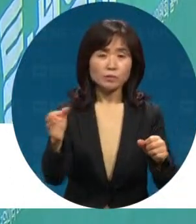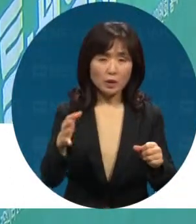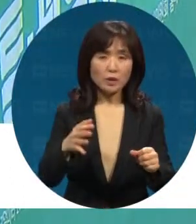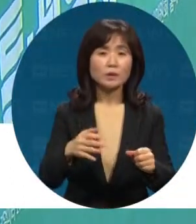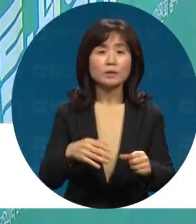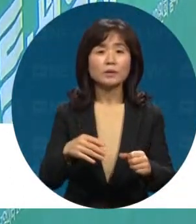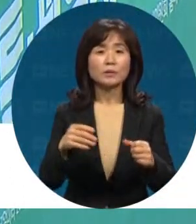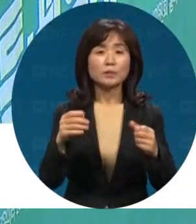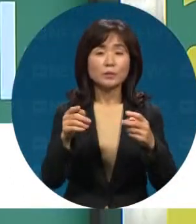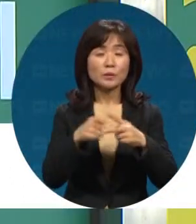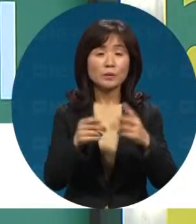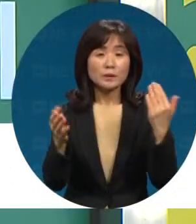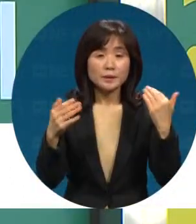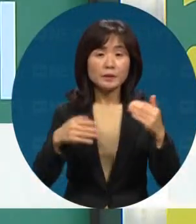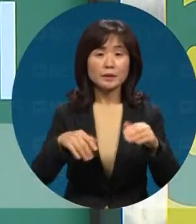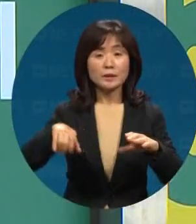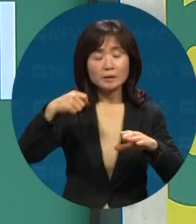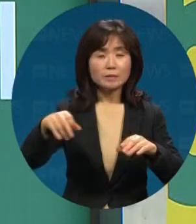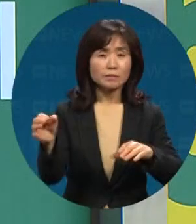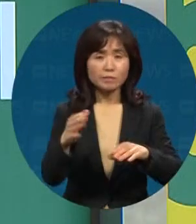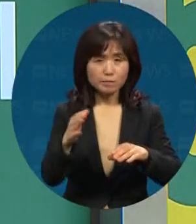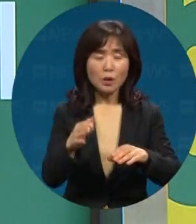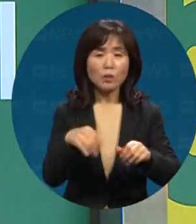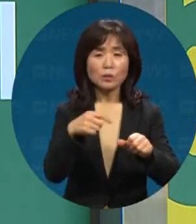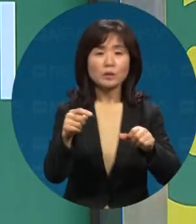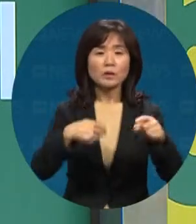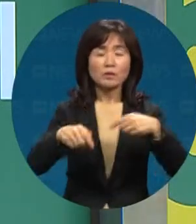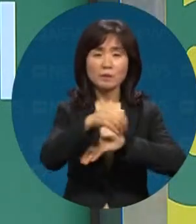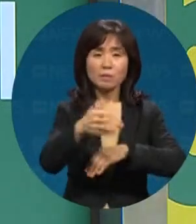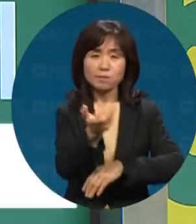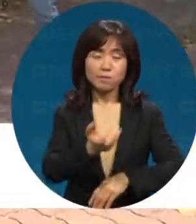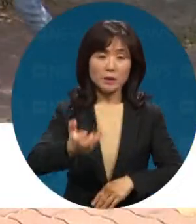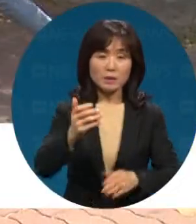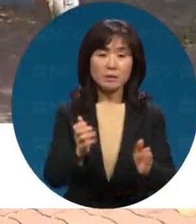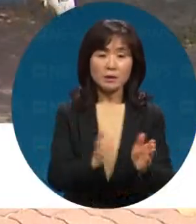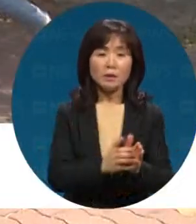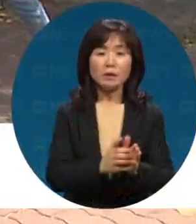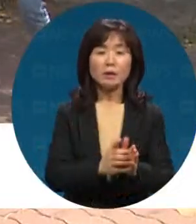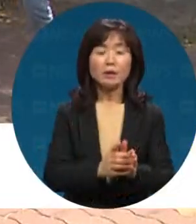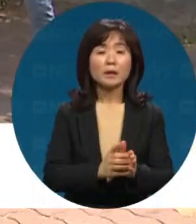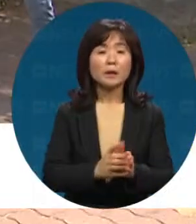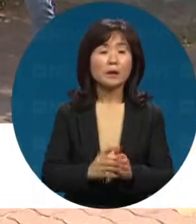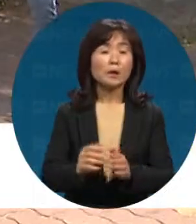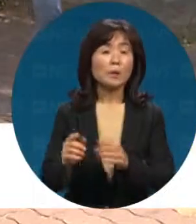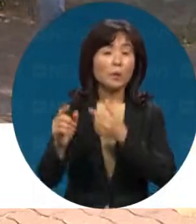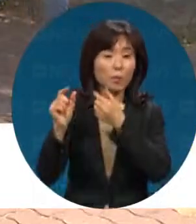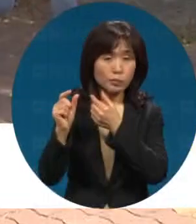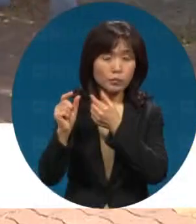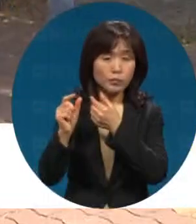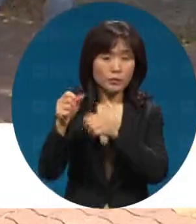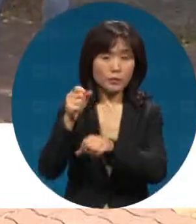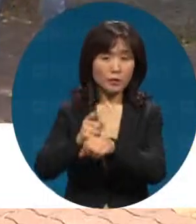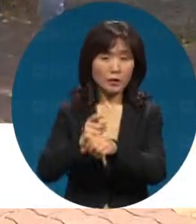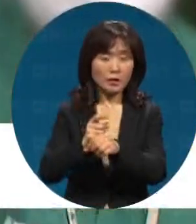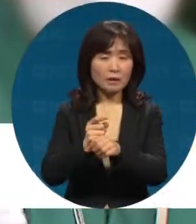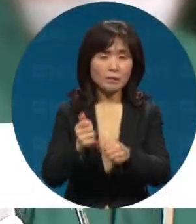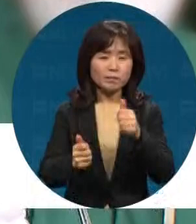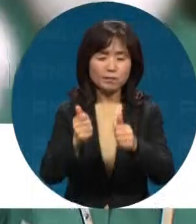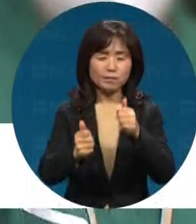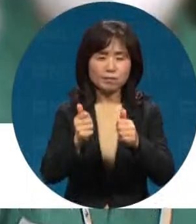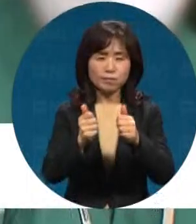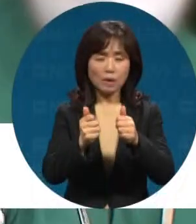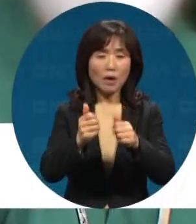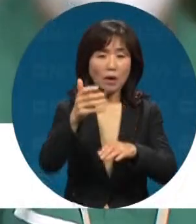수준이 끌어올렸다는 평가도 받습니다 올해 보수성향 김주홍 후보와의 양자 대결에서 승리해 재선에 성공한